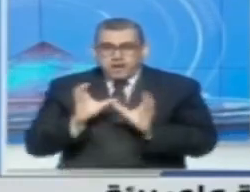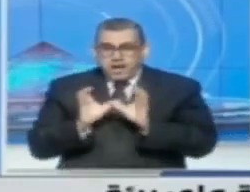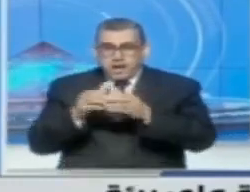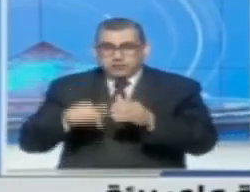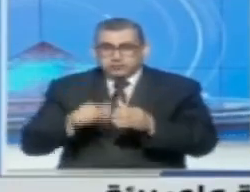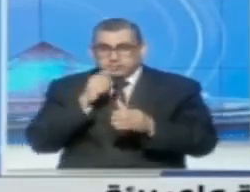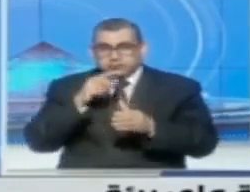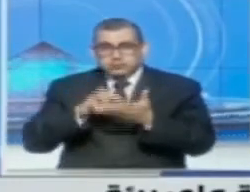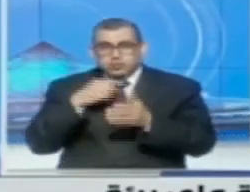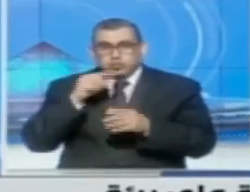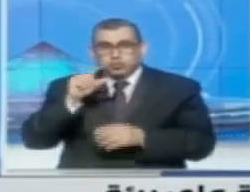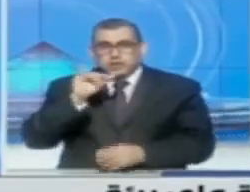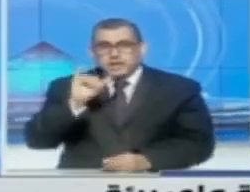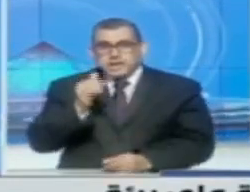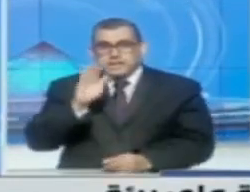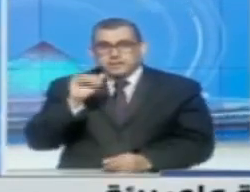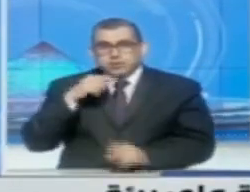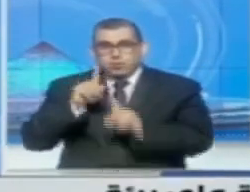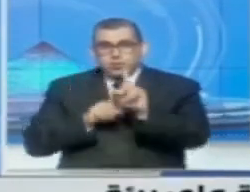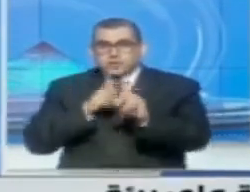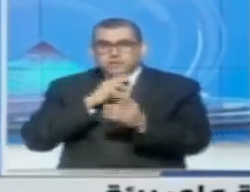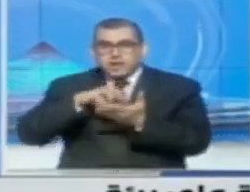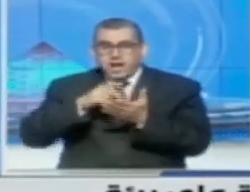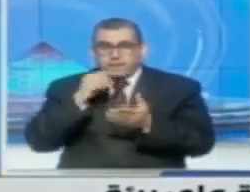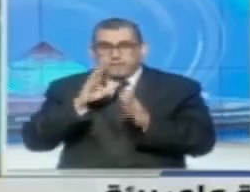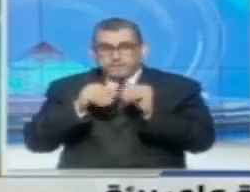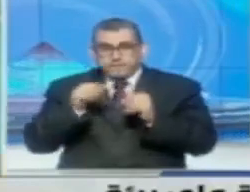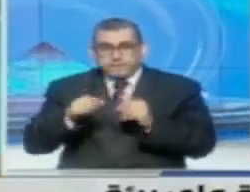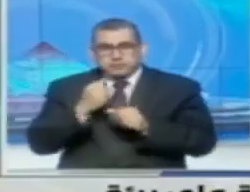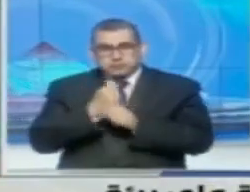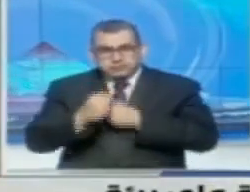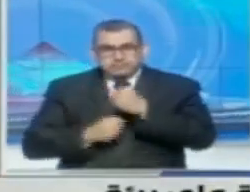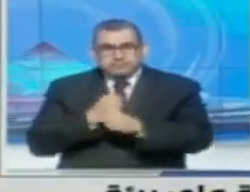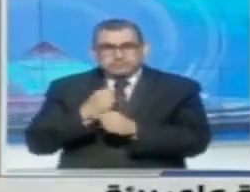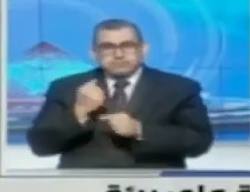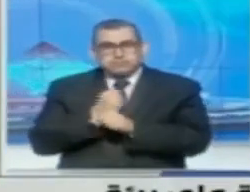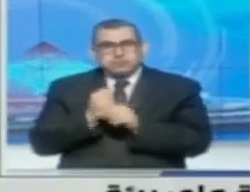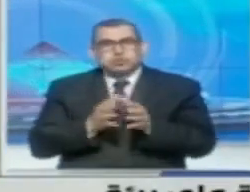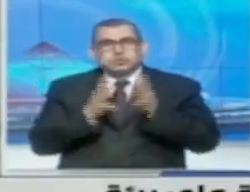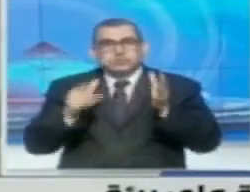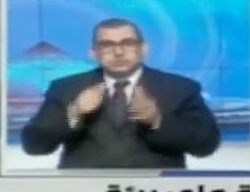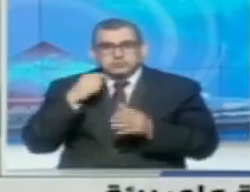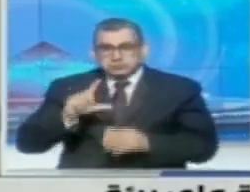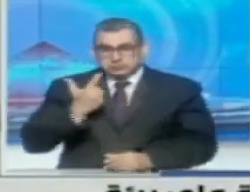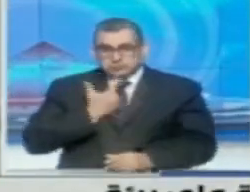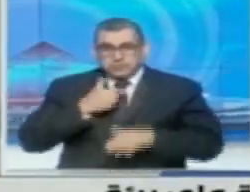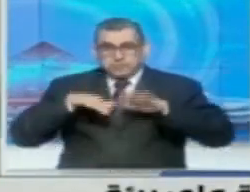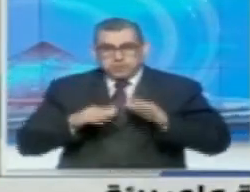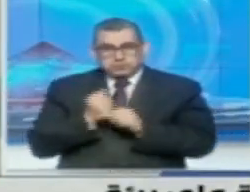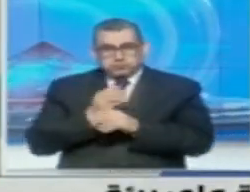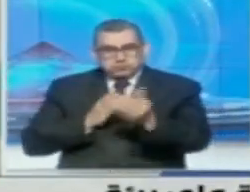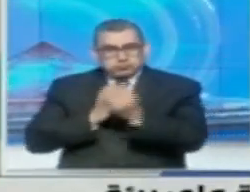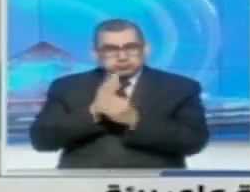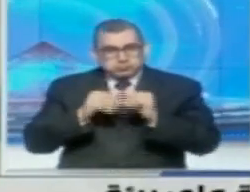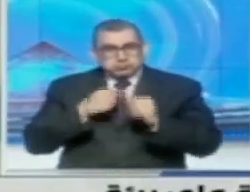ومن جانبها أكد الدكتورة ياسمين فؤاد وزيرة البيئة أن مصر ستمارس دورا كبيرا خلال رئاستها للمجلس،